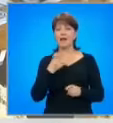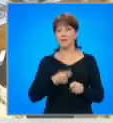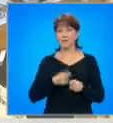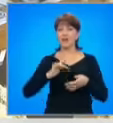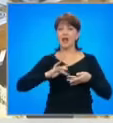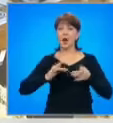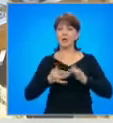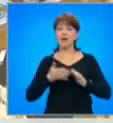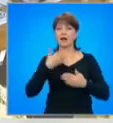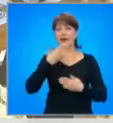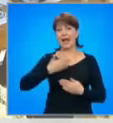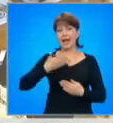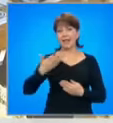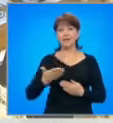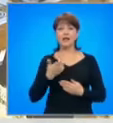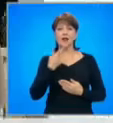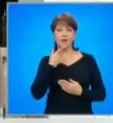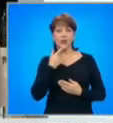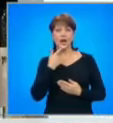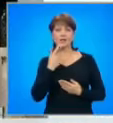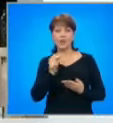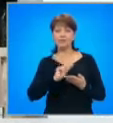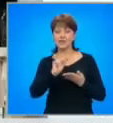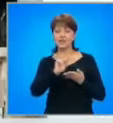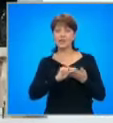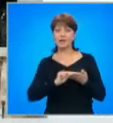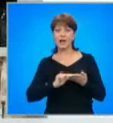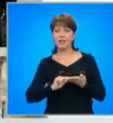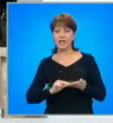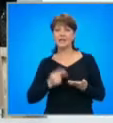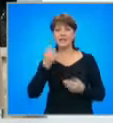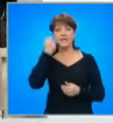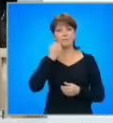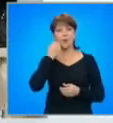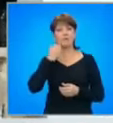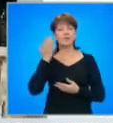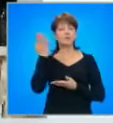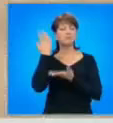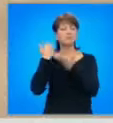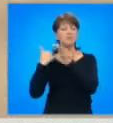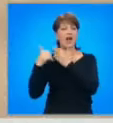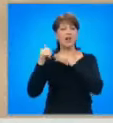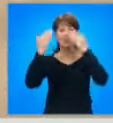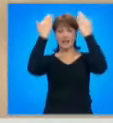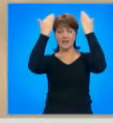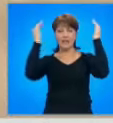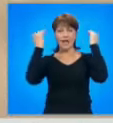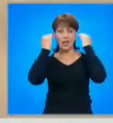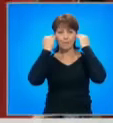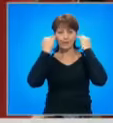изнесе онлайн лекция, на която анализира изображенията и символиката, които са използвани в Древен Египет.